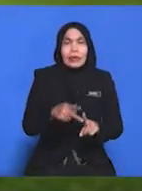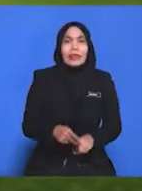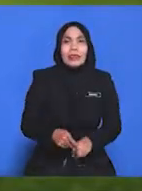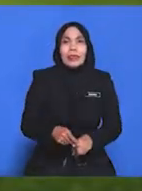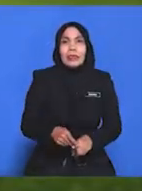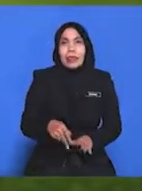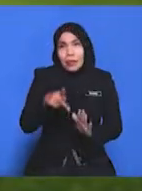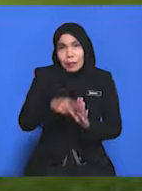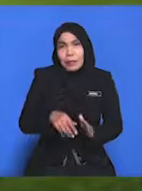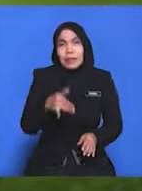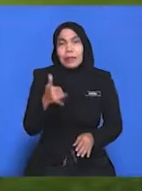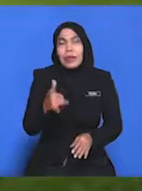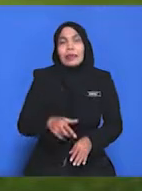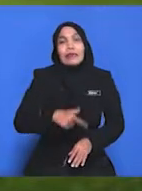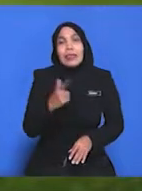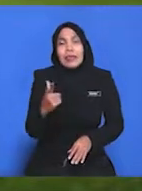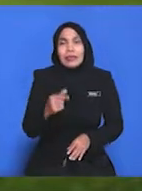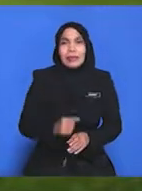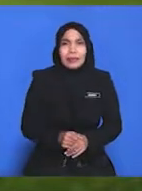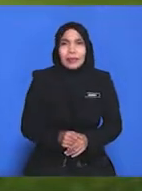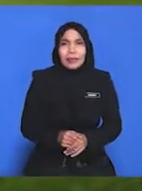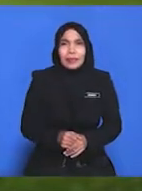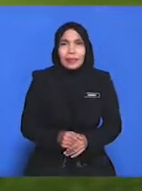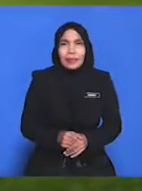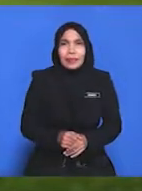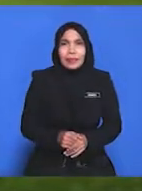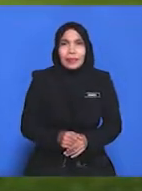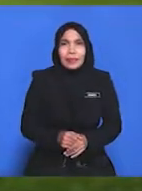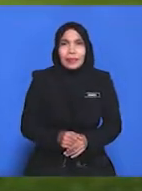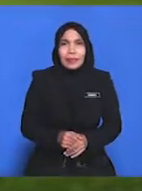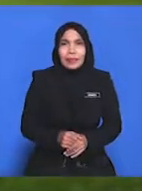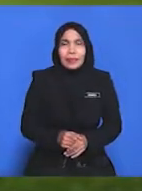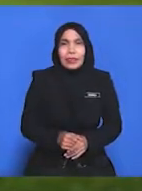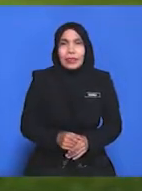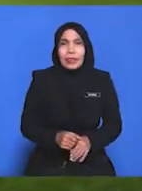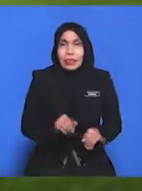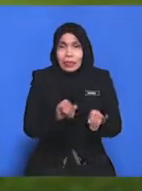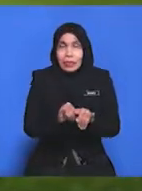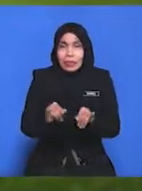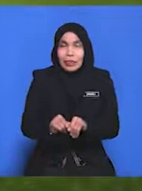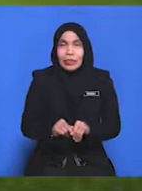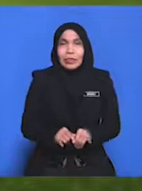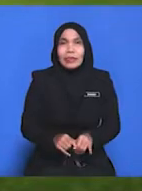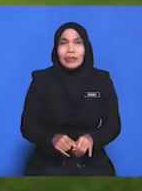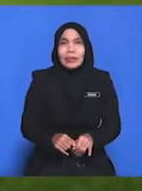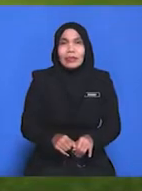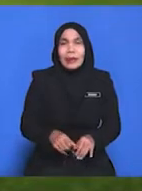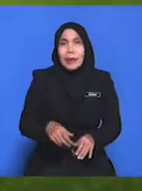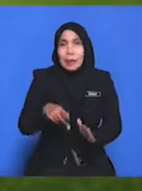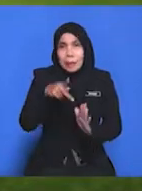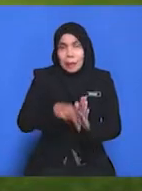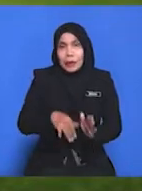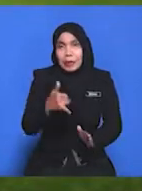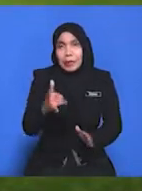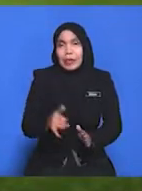pertandingan lebih kepada mengalakkan penyertaan seramai mungkin untuk tujuan meningkatkan kecergasan peserta